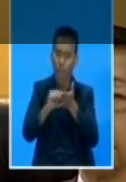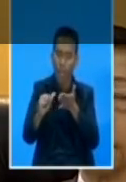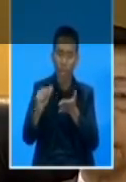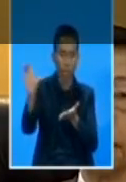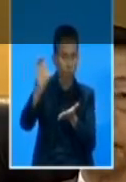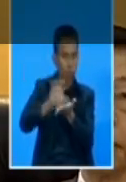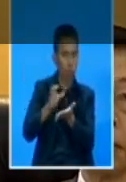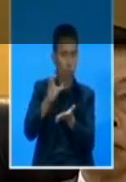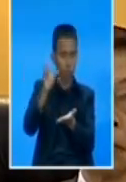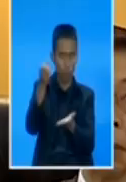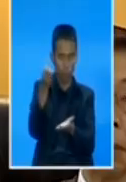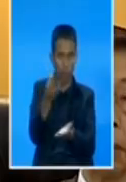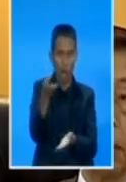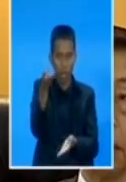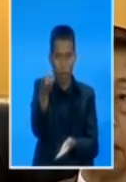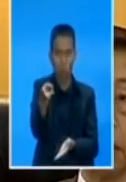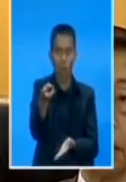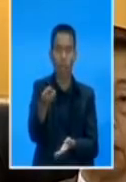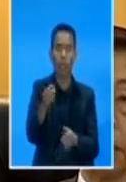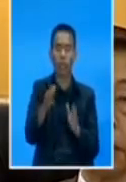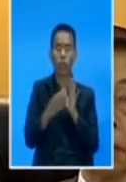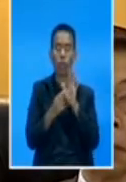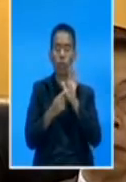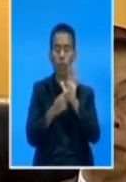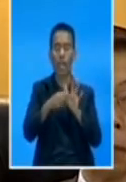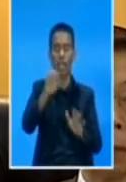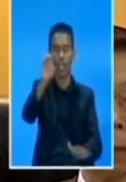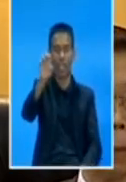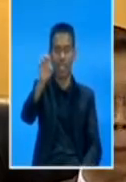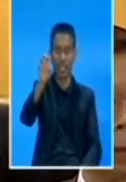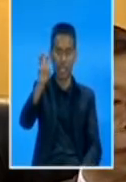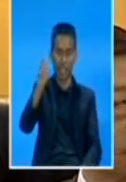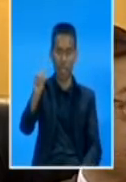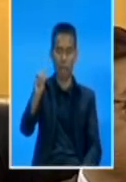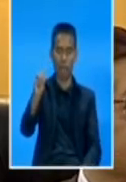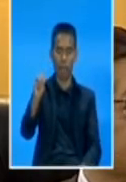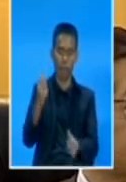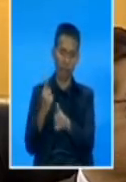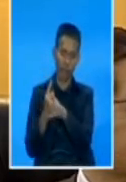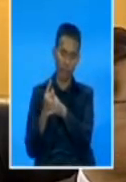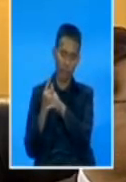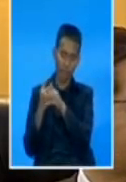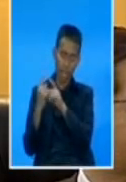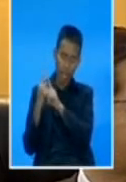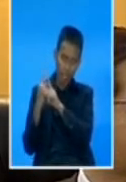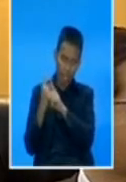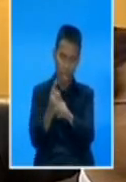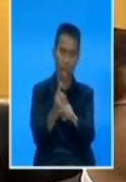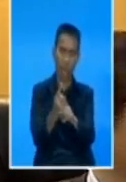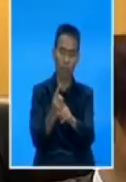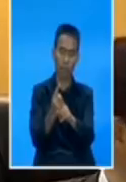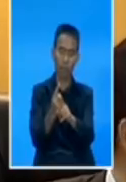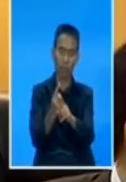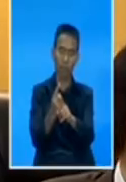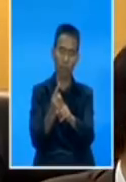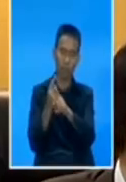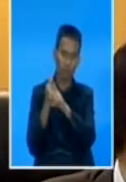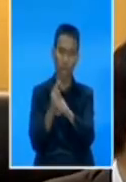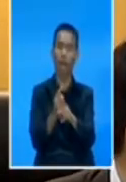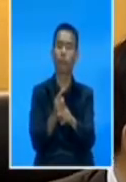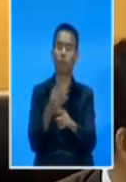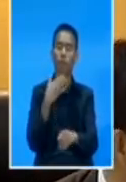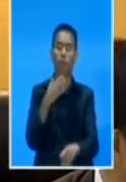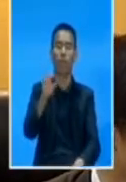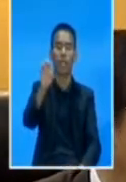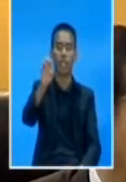าณมากเช่นการนำ EM เครื่องติดตามตัวอัตโนมัติมาแทนการปล่อยชั่วคราวซึ่งก็เป็นการลด